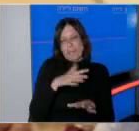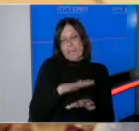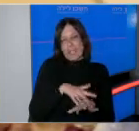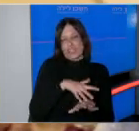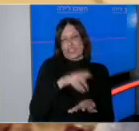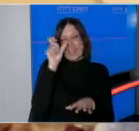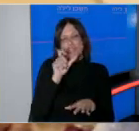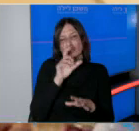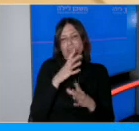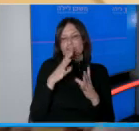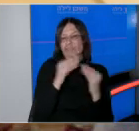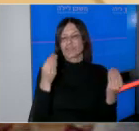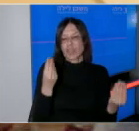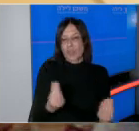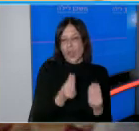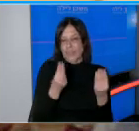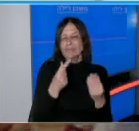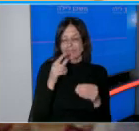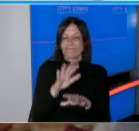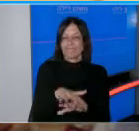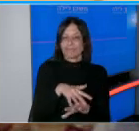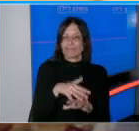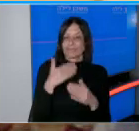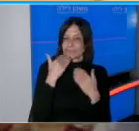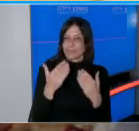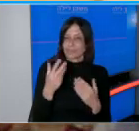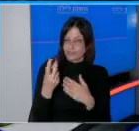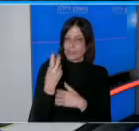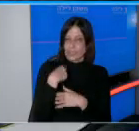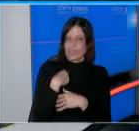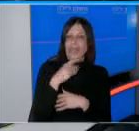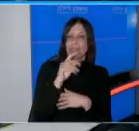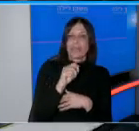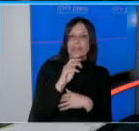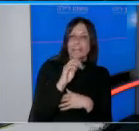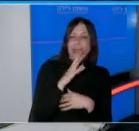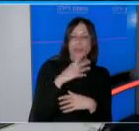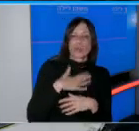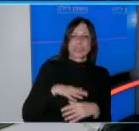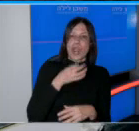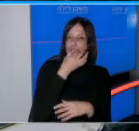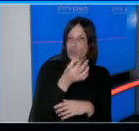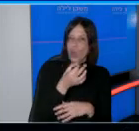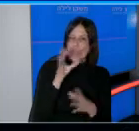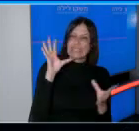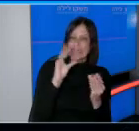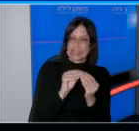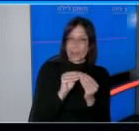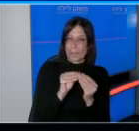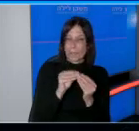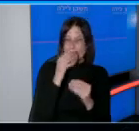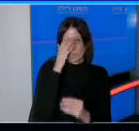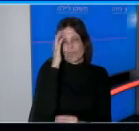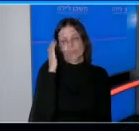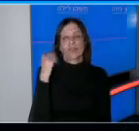תוכן. כן, זו ההרגשה. דוקטור אביב סגב, תודה רבה לך שהצטרפת אלינו. תמר, אני רוצה לשאול אותך, לסיכום,